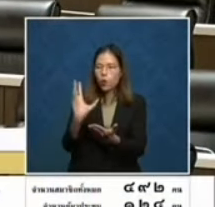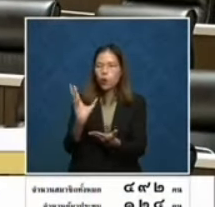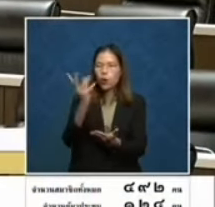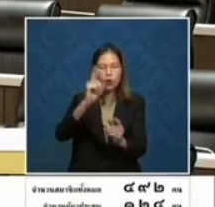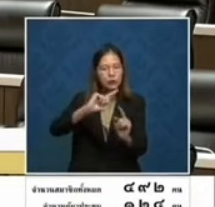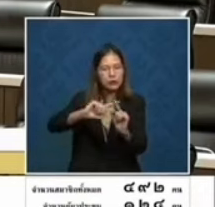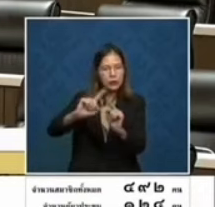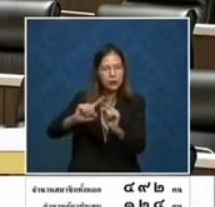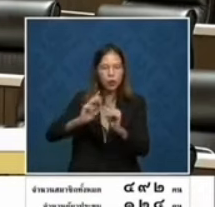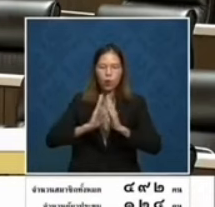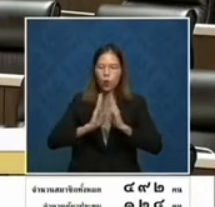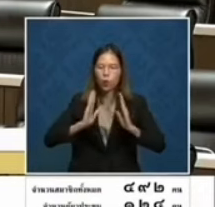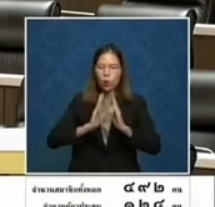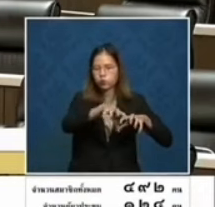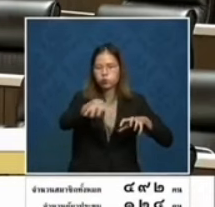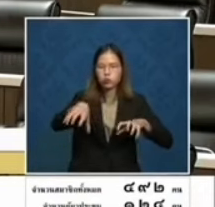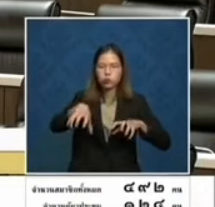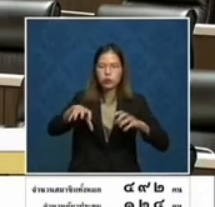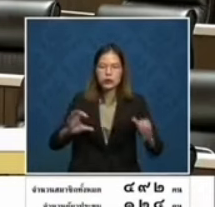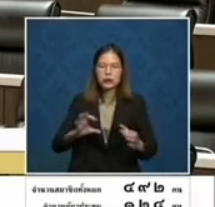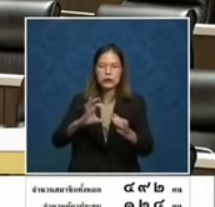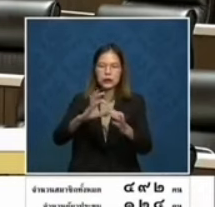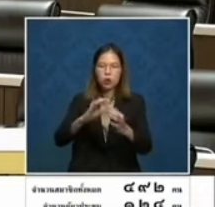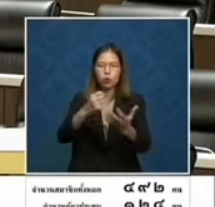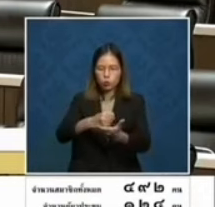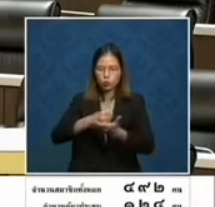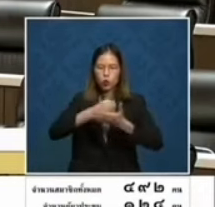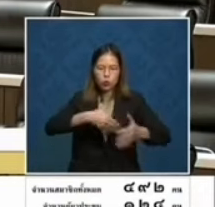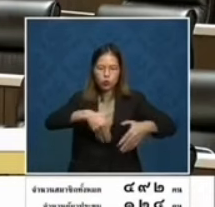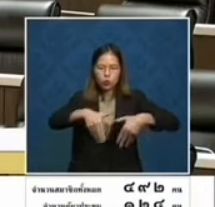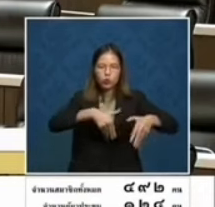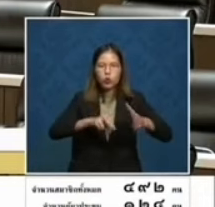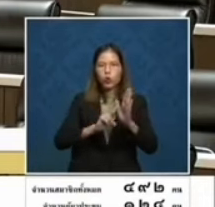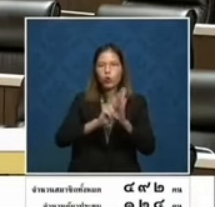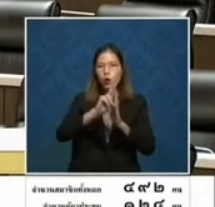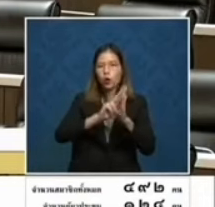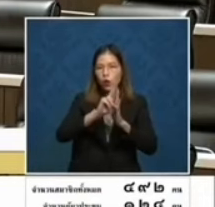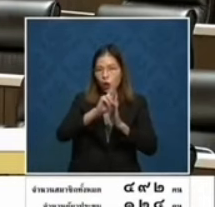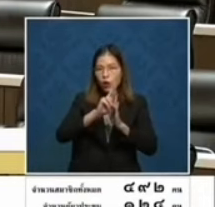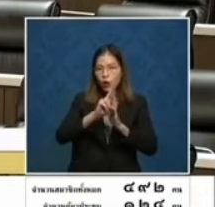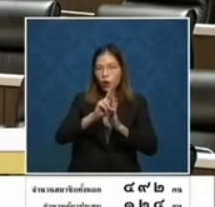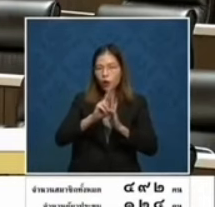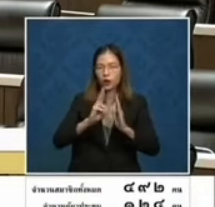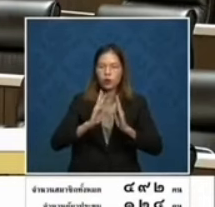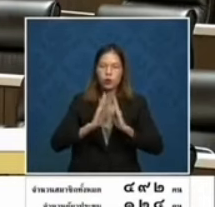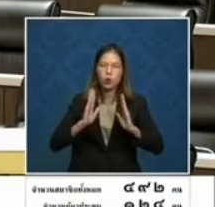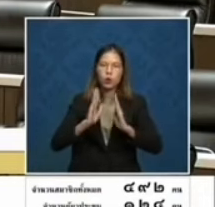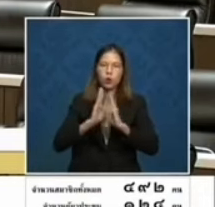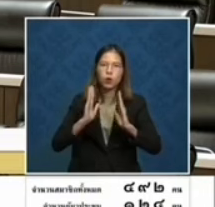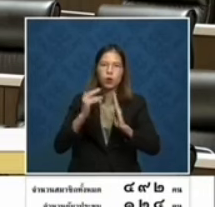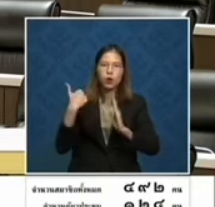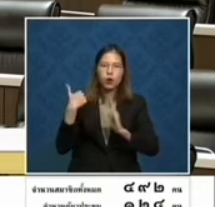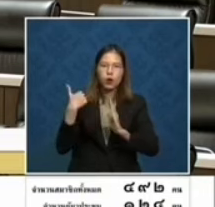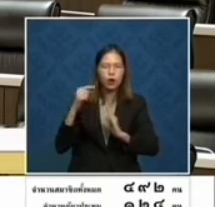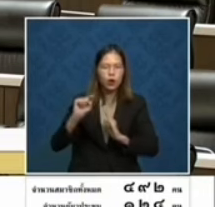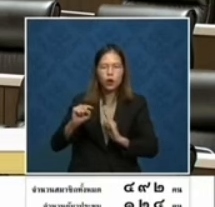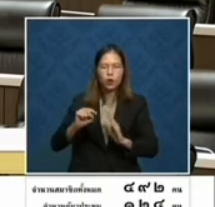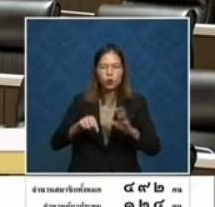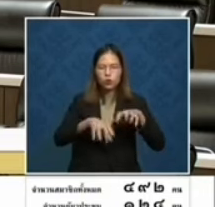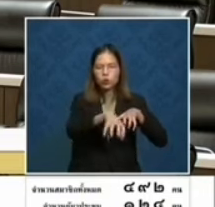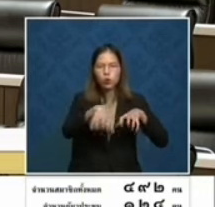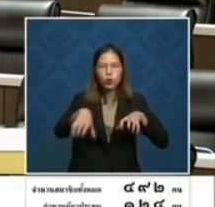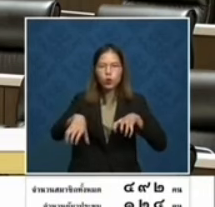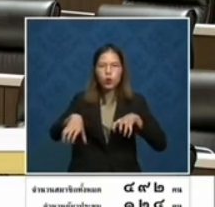และขอขอบคุณหน่วยงานที่เกี่ยวข้องที่ให้การช่วยเหลือพี่น้องเราขอยกย่องมูลนิธิกู้ชีพกู้ภัยนัก